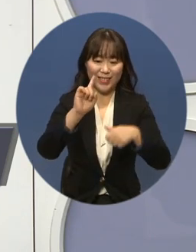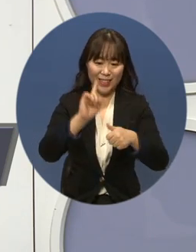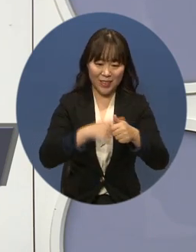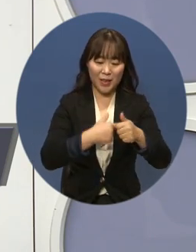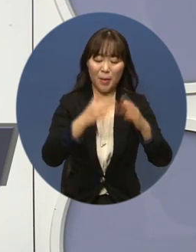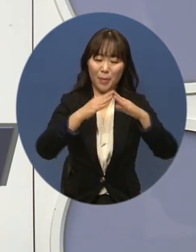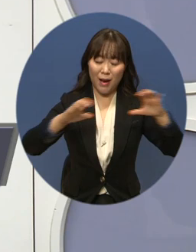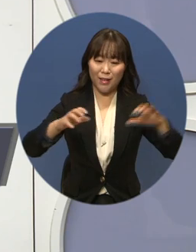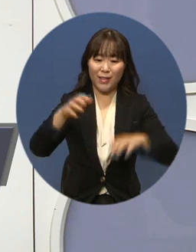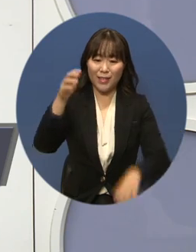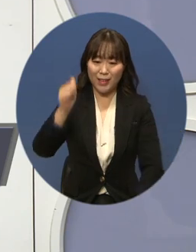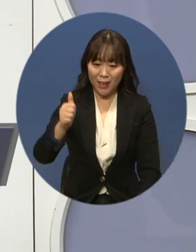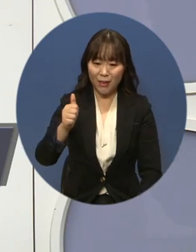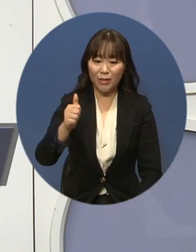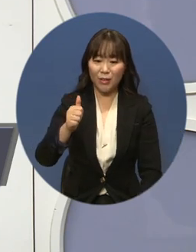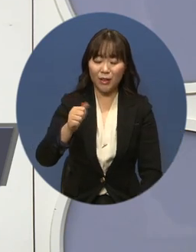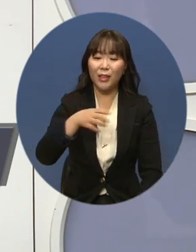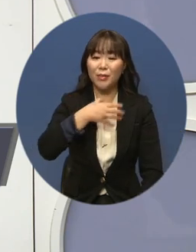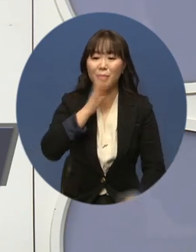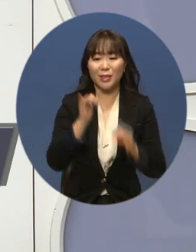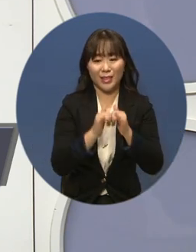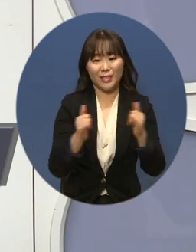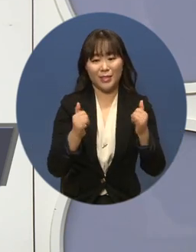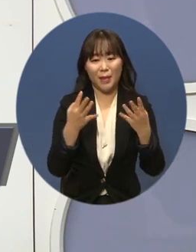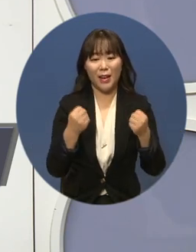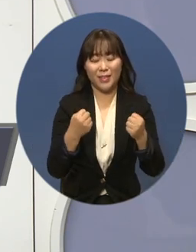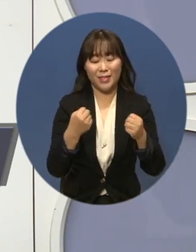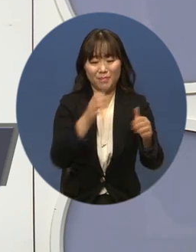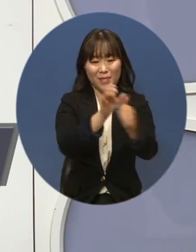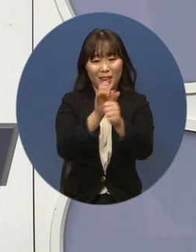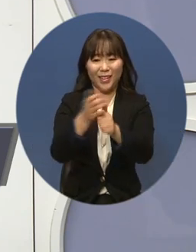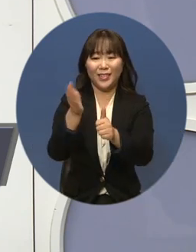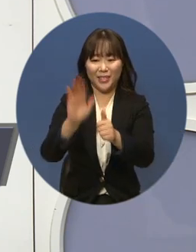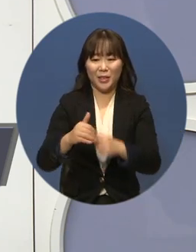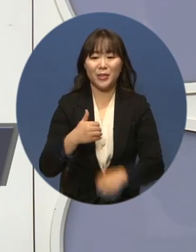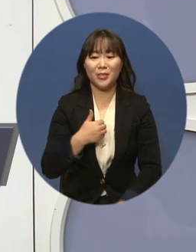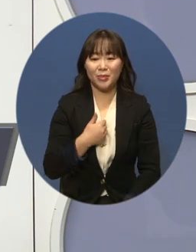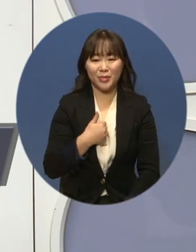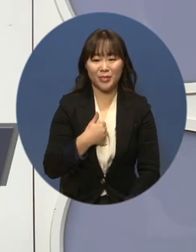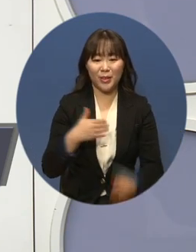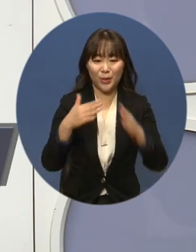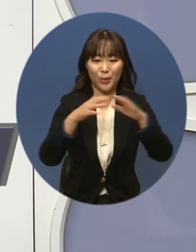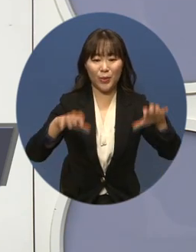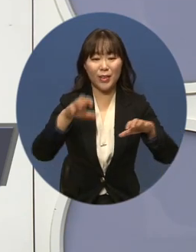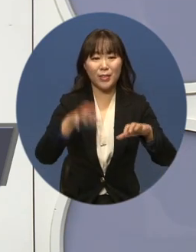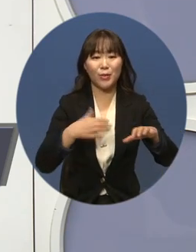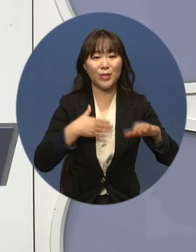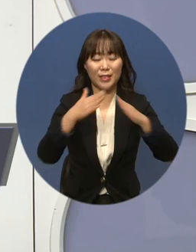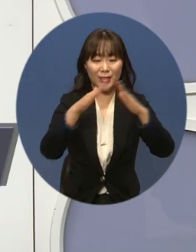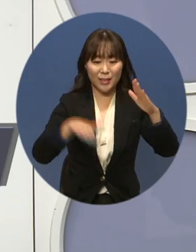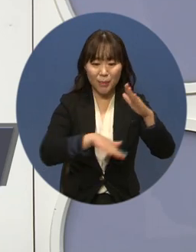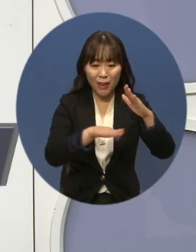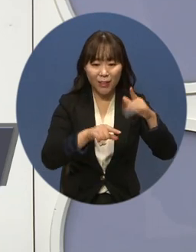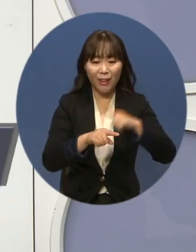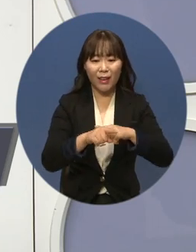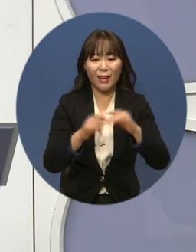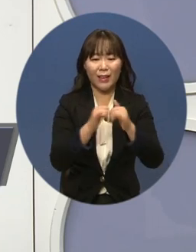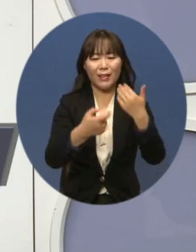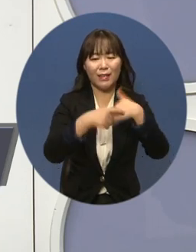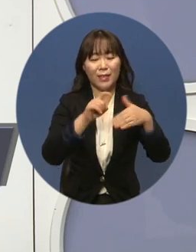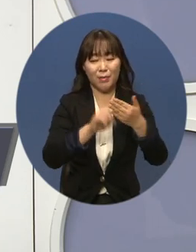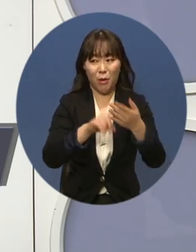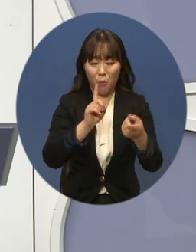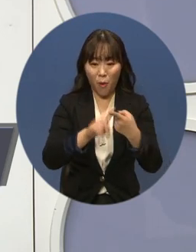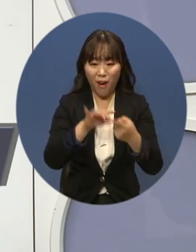마을에 보통 나이 어르신들이 이장을 하는데 그렇죠. 이제 제가 뭐 동네에서 우리 집안이 인심을 잃지